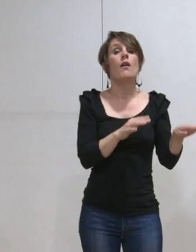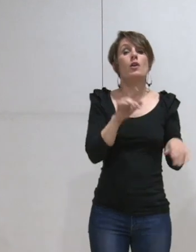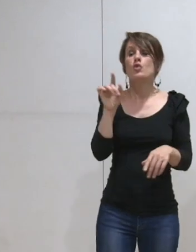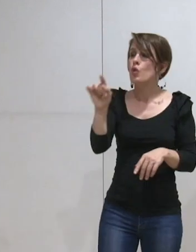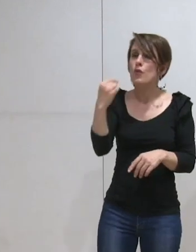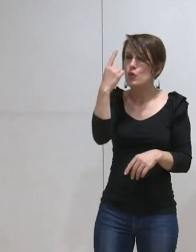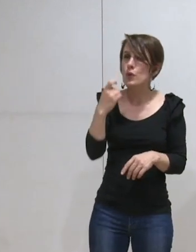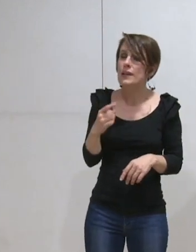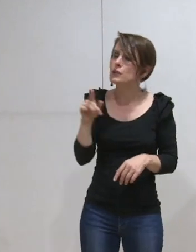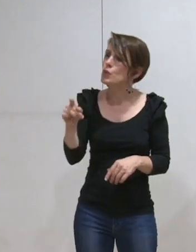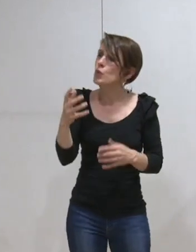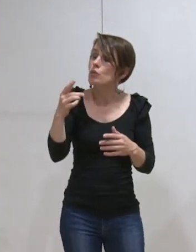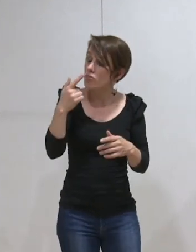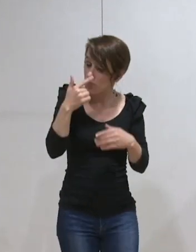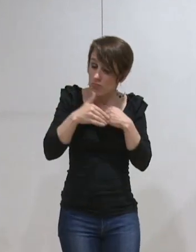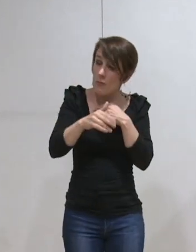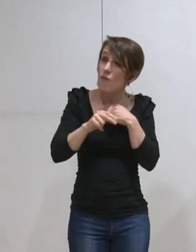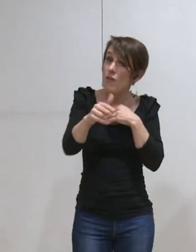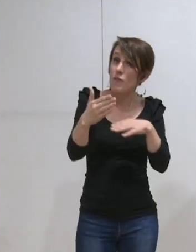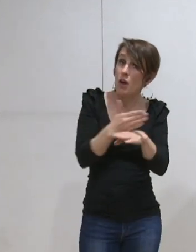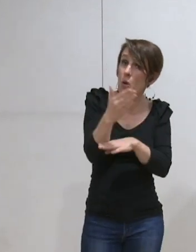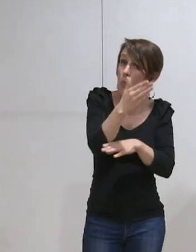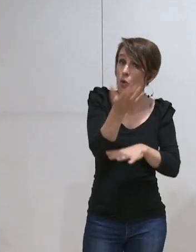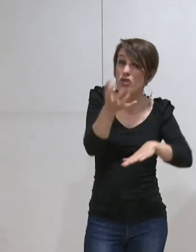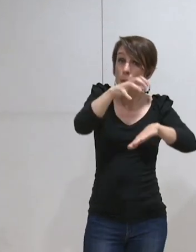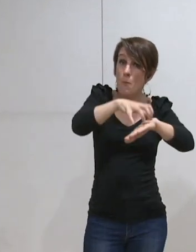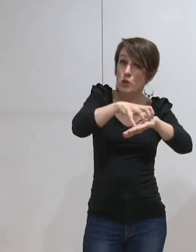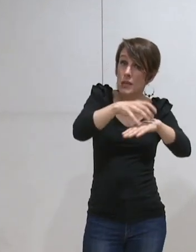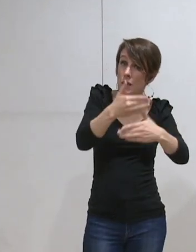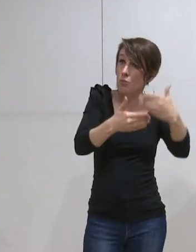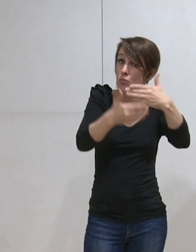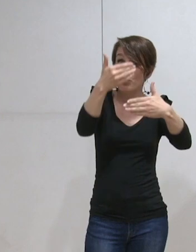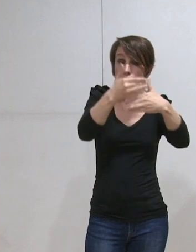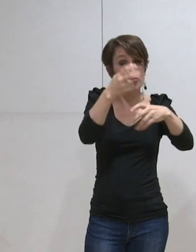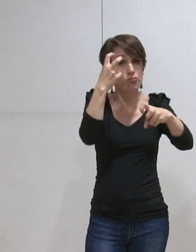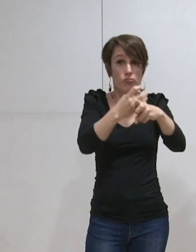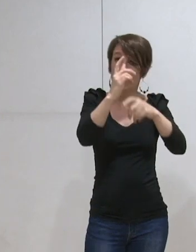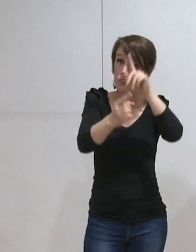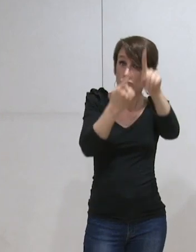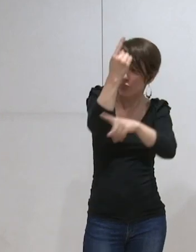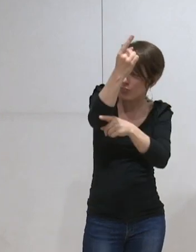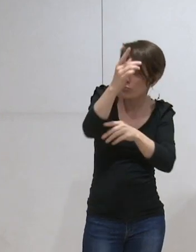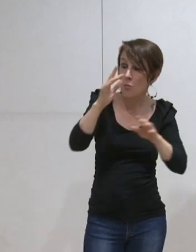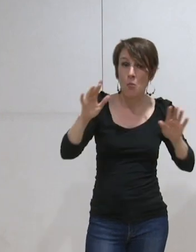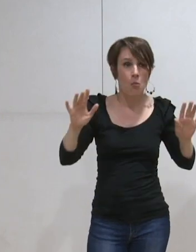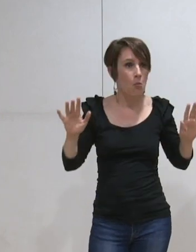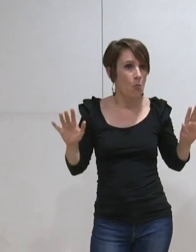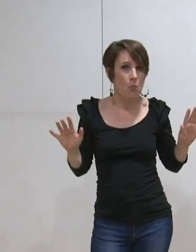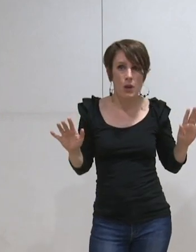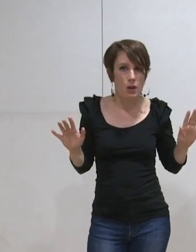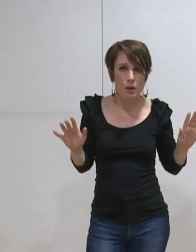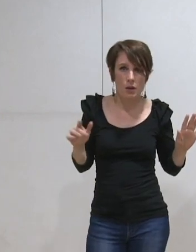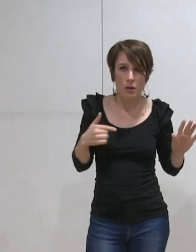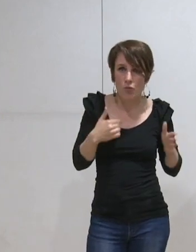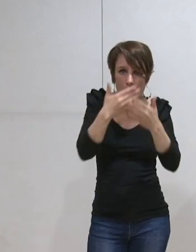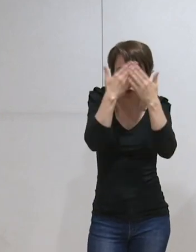semblerait digne de ce nom pour ma part je ne souhaite pas m'étendre sur ce que pourrait être les critères pour